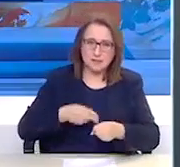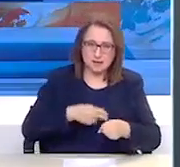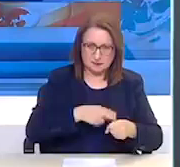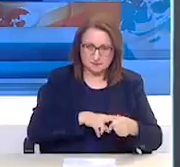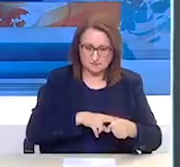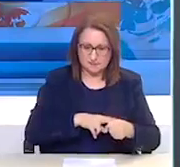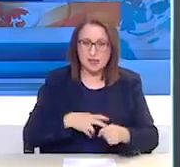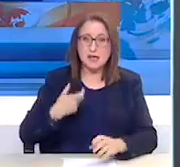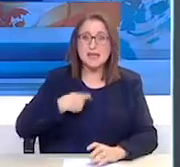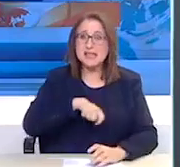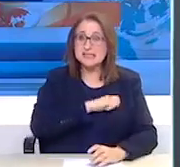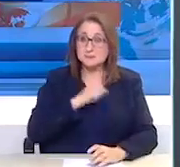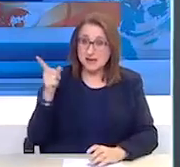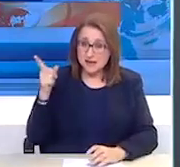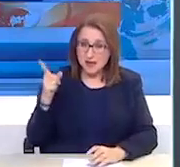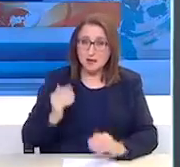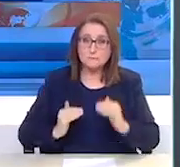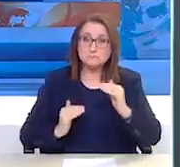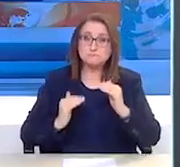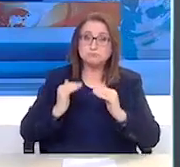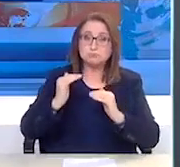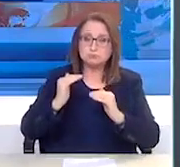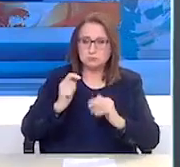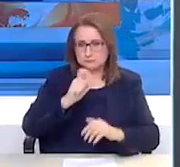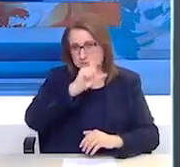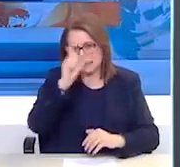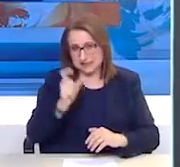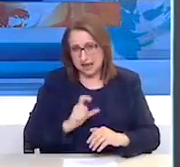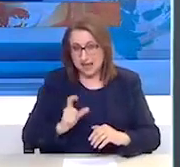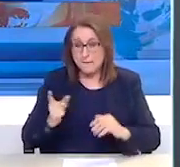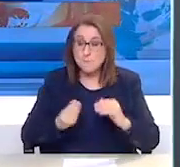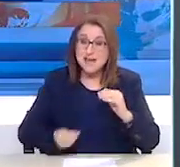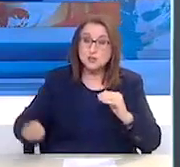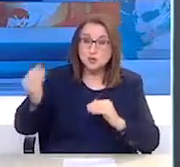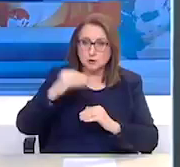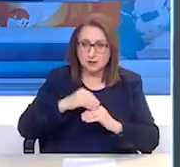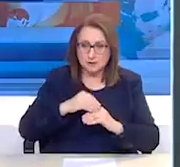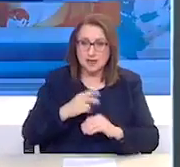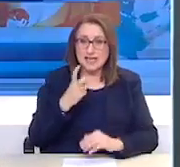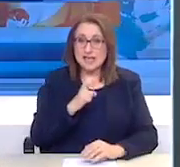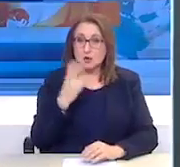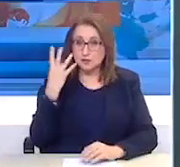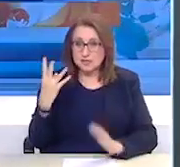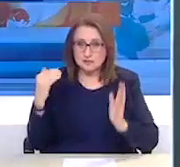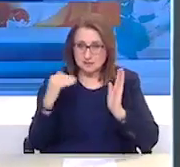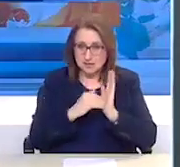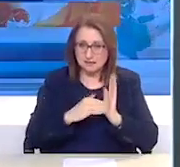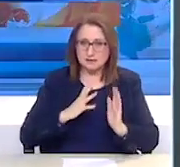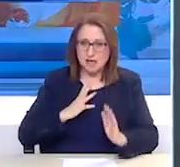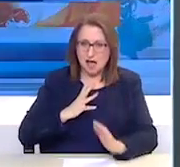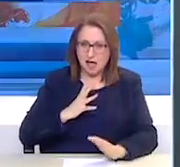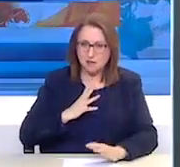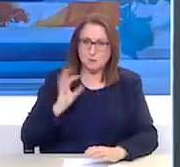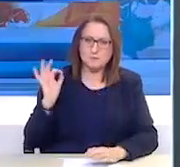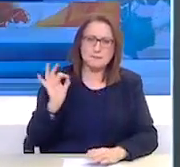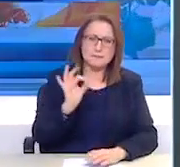Ισπανία ξεπέρασε την Ιταλία σε απόλυτους αριθμούς κρουσμάτων, με περισσότερα από 124.000 καταγεγραμμένα στη χώρα.